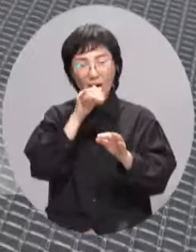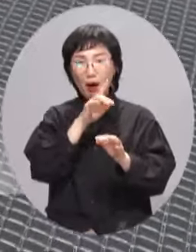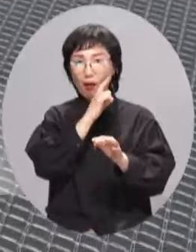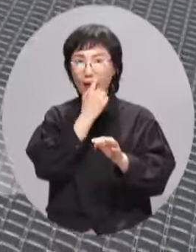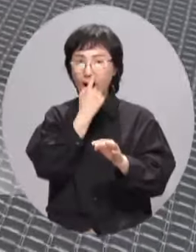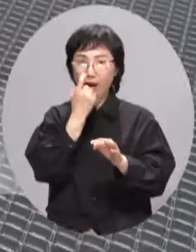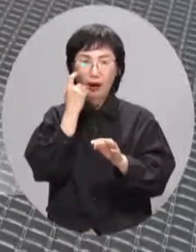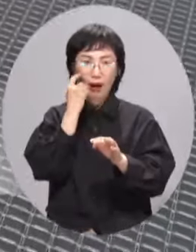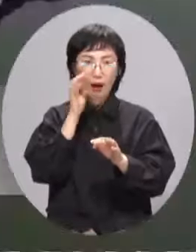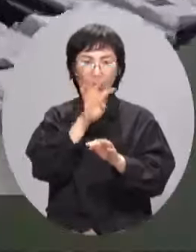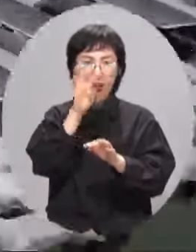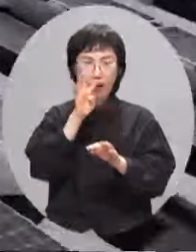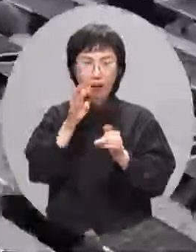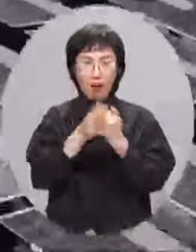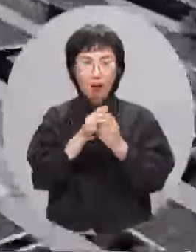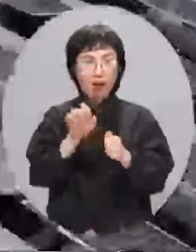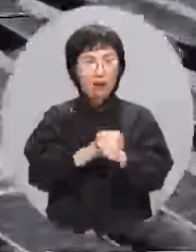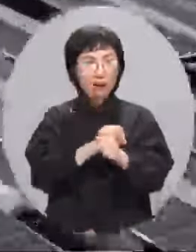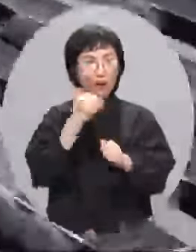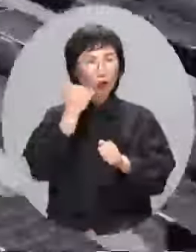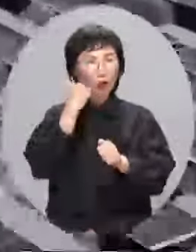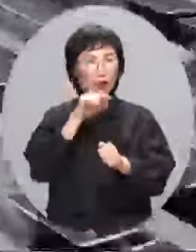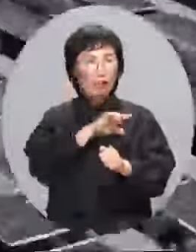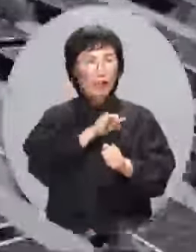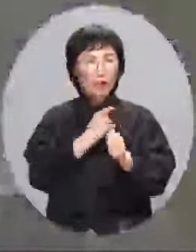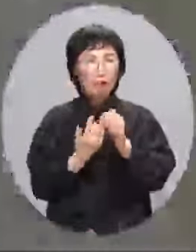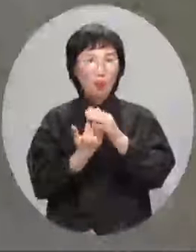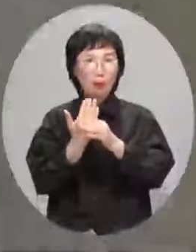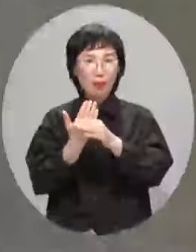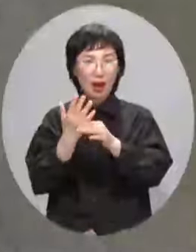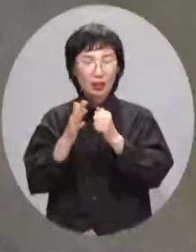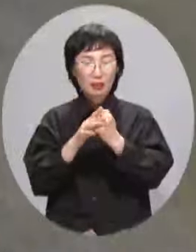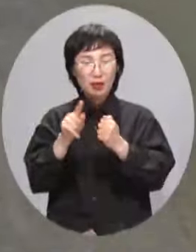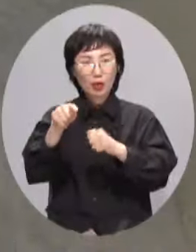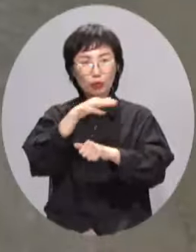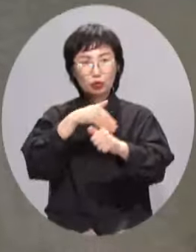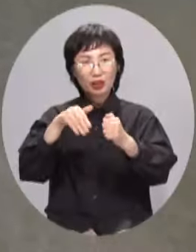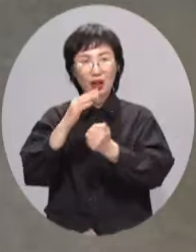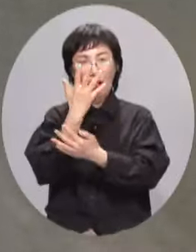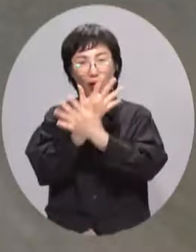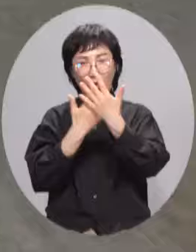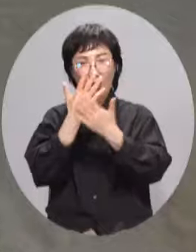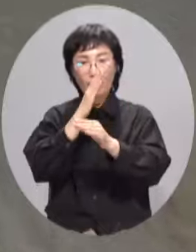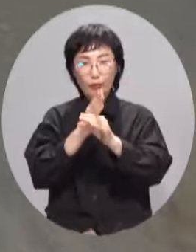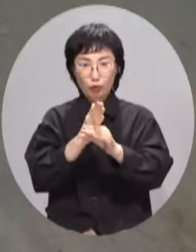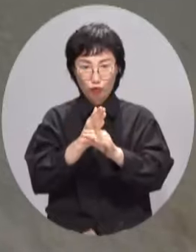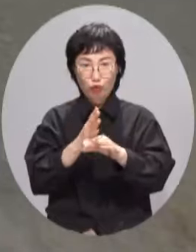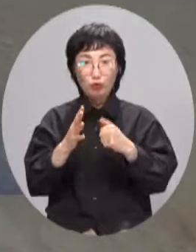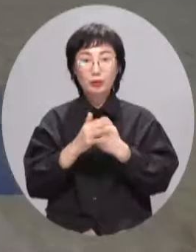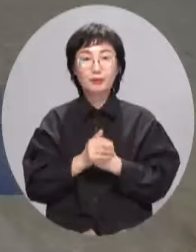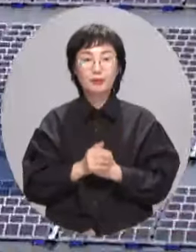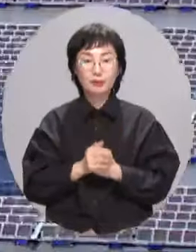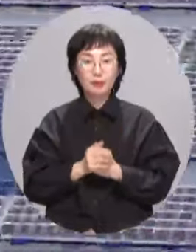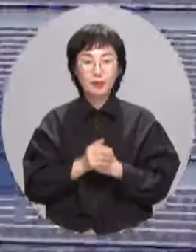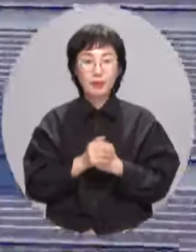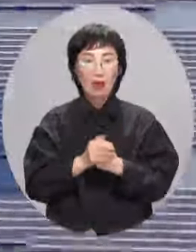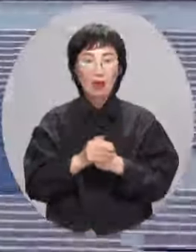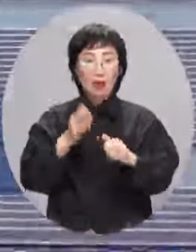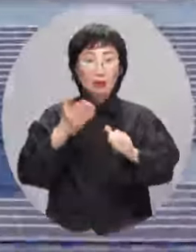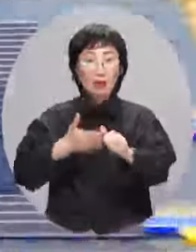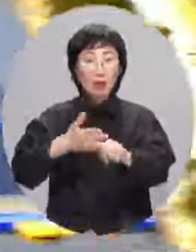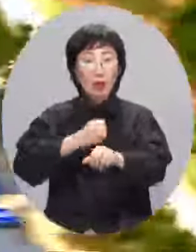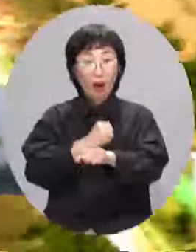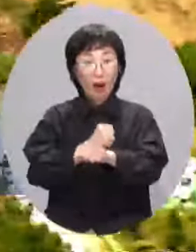지역에서는 이미 특정 인물이 거론되는 등 혼란스러운 양상이 이어지고 있습니다을 국회에 있는 밖에